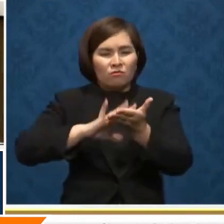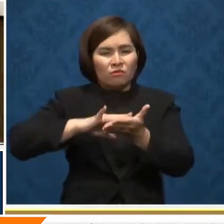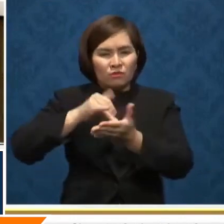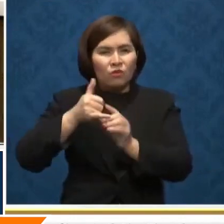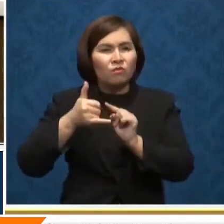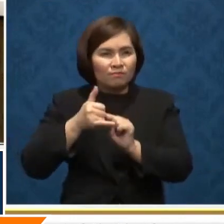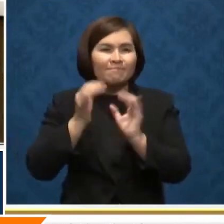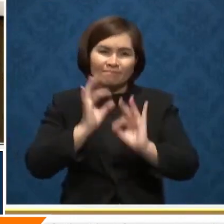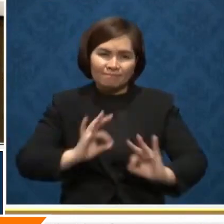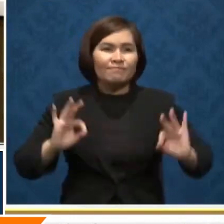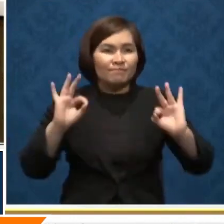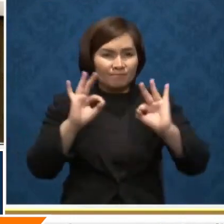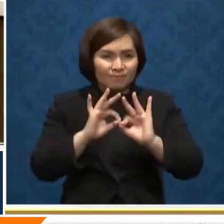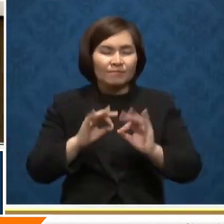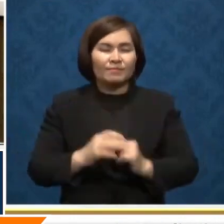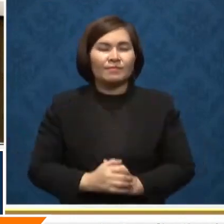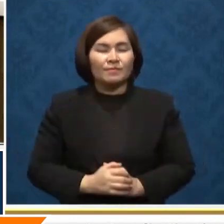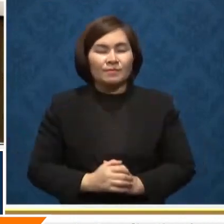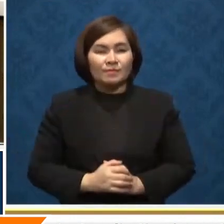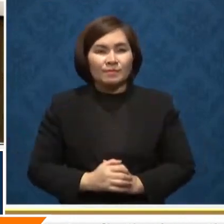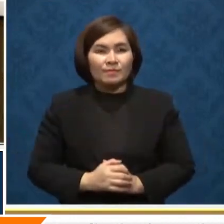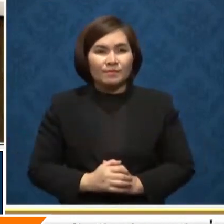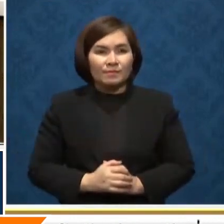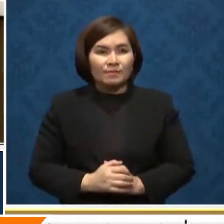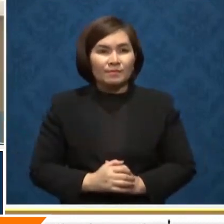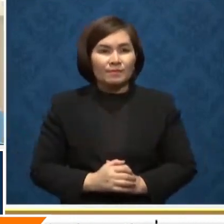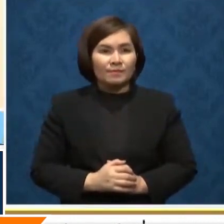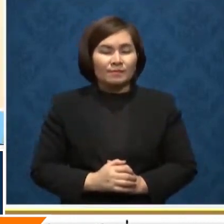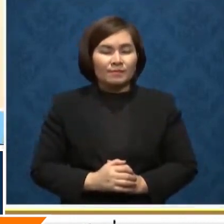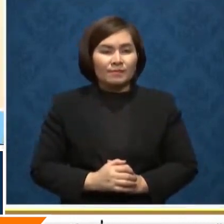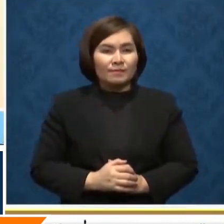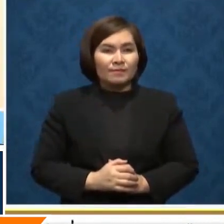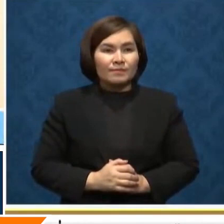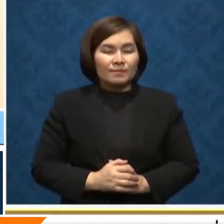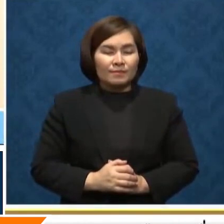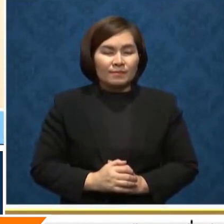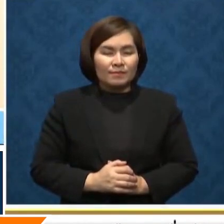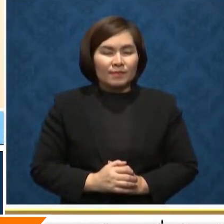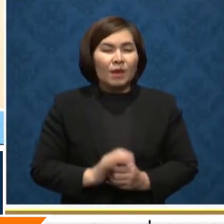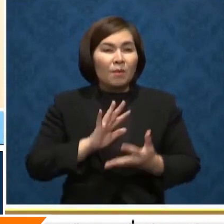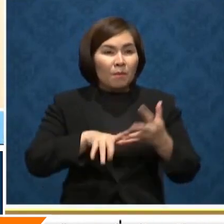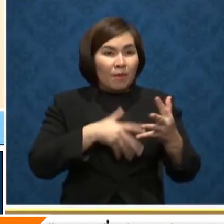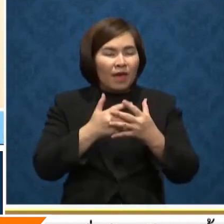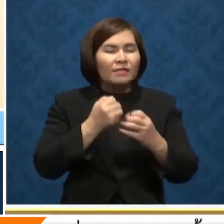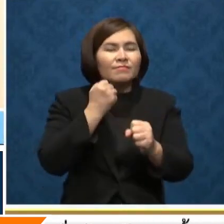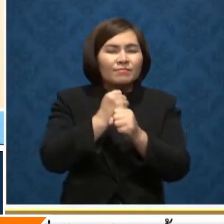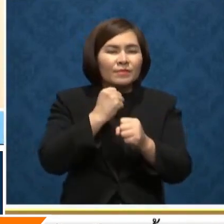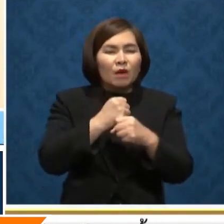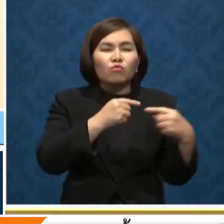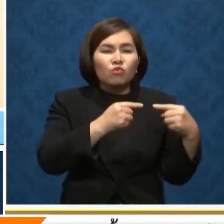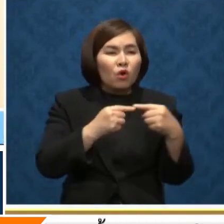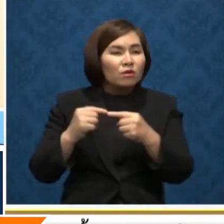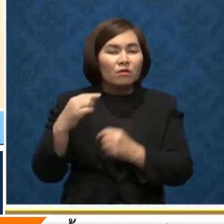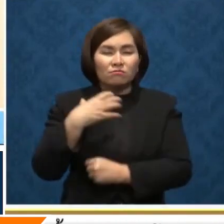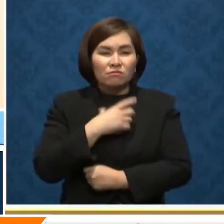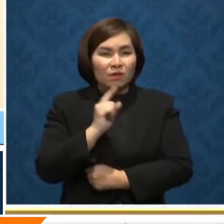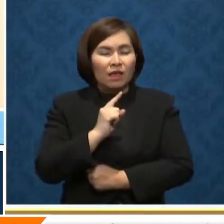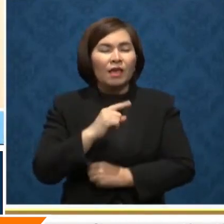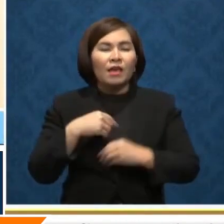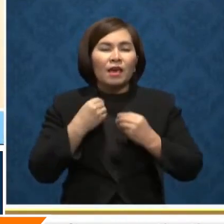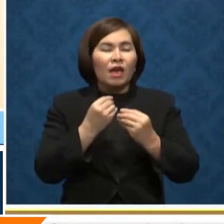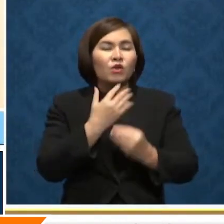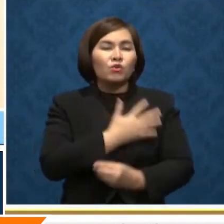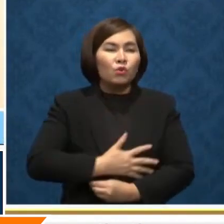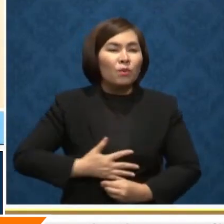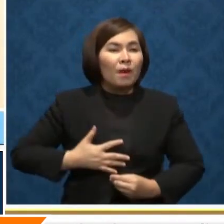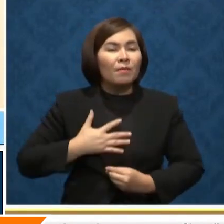นี้คือเรื่องของระยะสั้นในเรื่องของระยะกลางและระยะยาวก็อยากจะผลักดันนะคะให้สุขภาพกายกับสุ